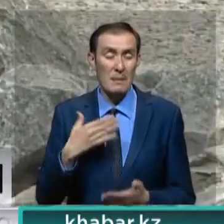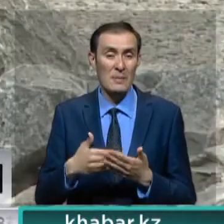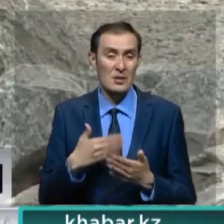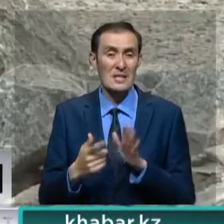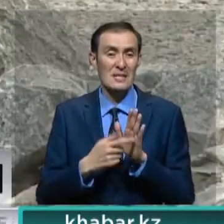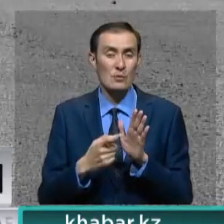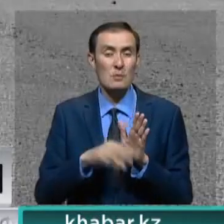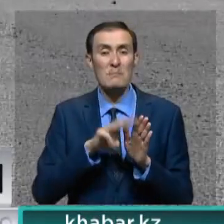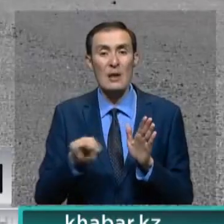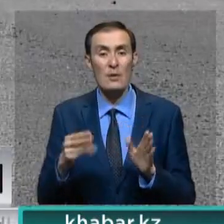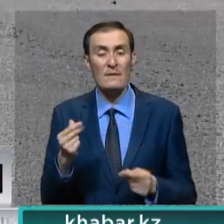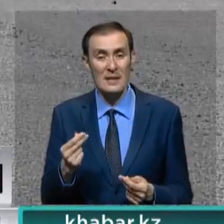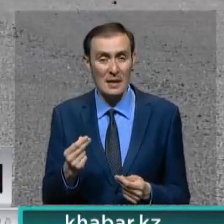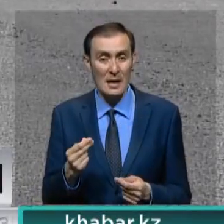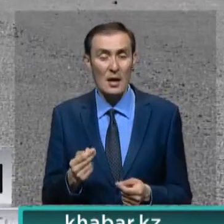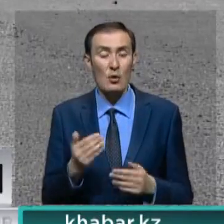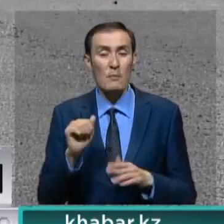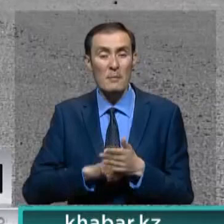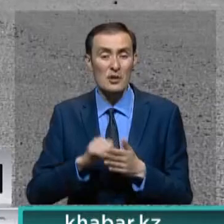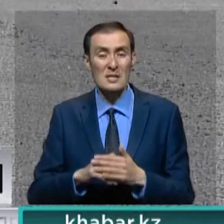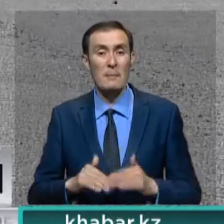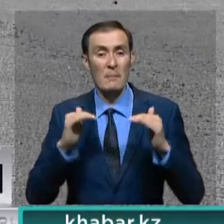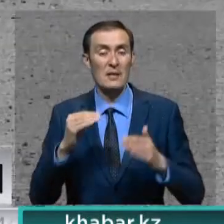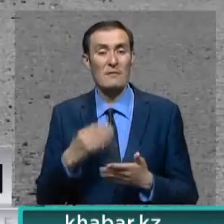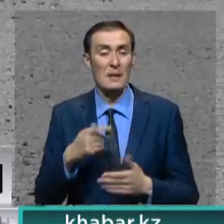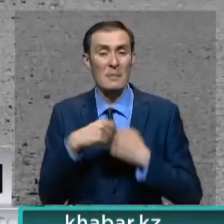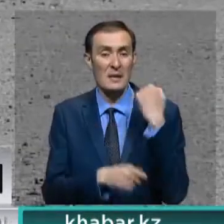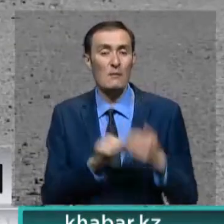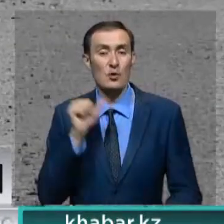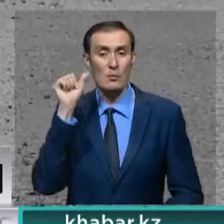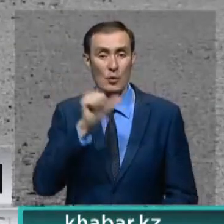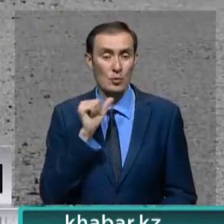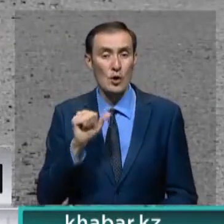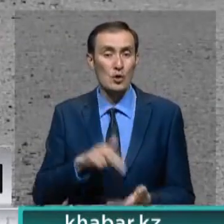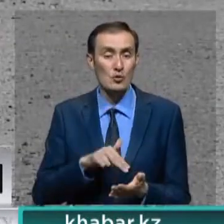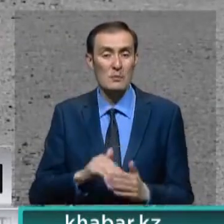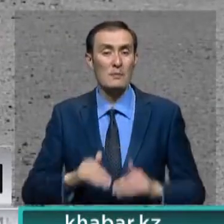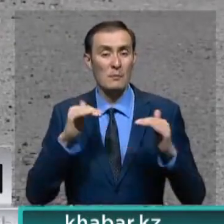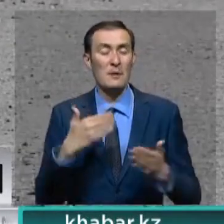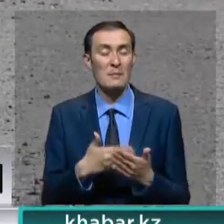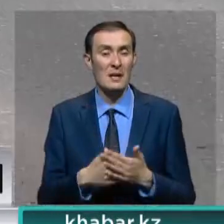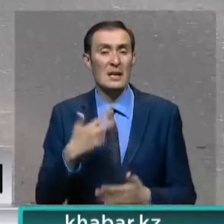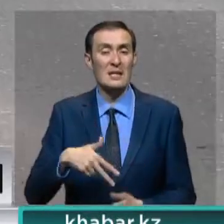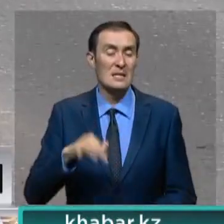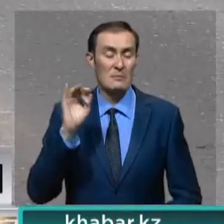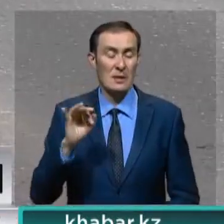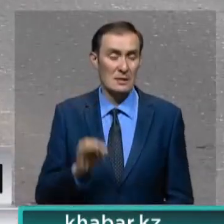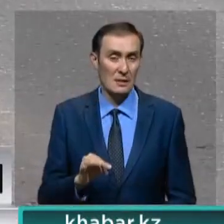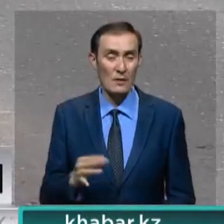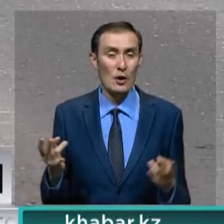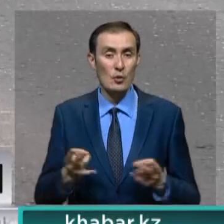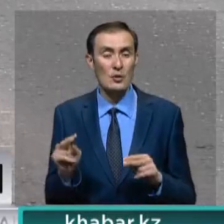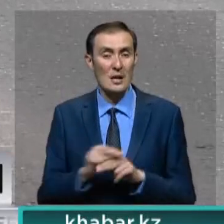почти в 700 миллионов тенге. Но из-за подорожания материалов в прошлом году стоимость выросла примерно на 30%.